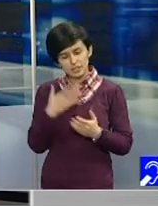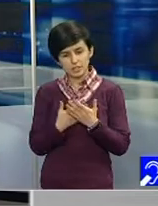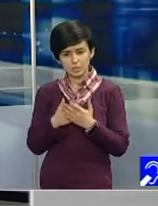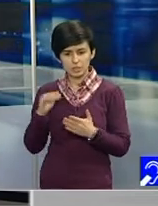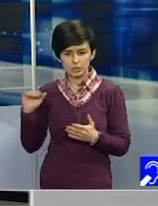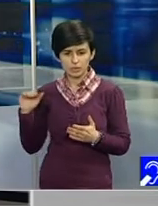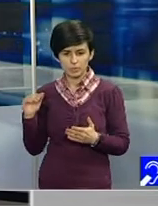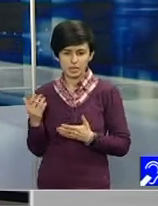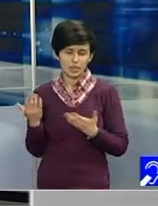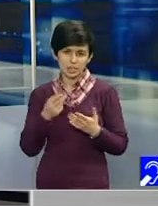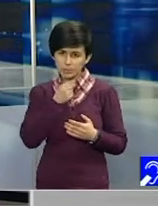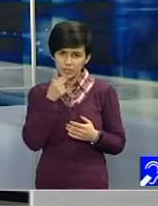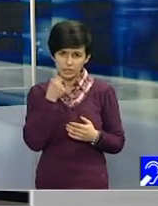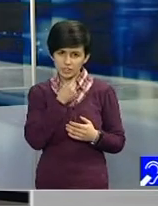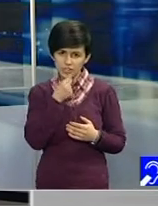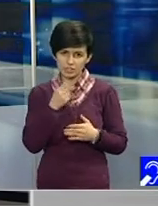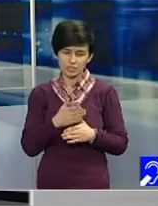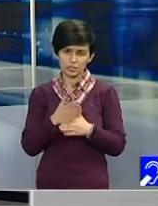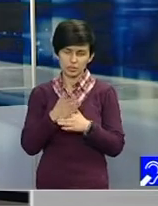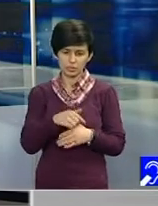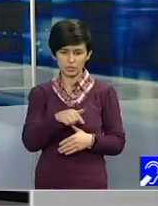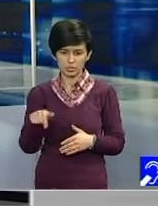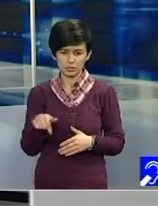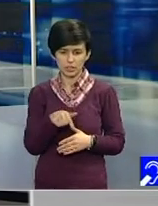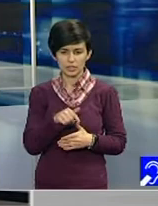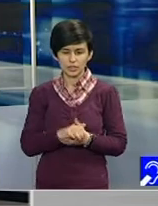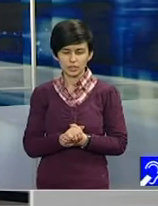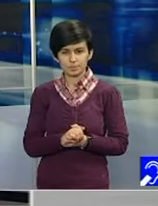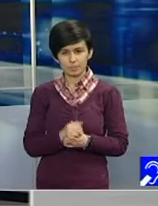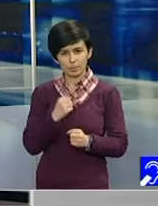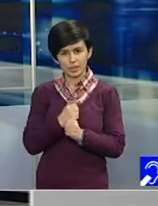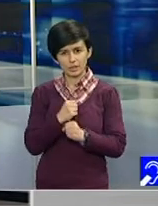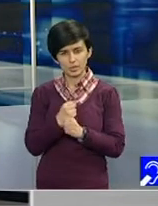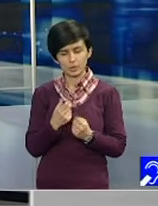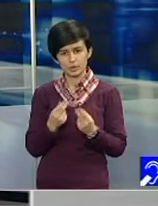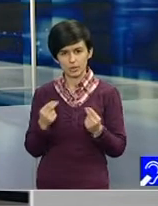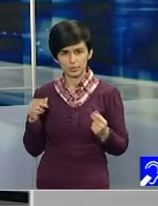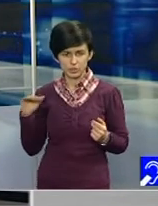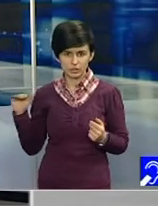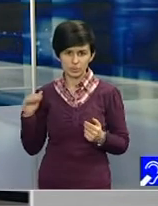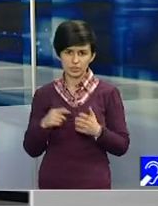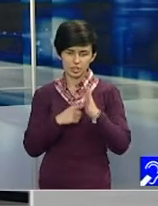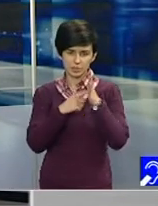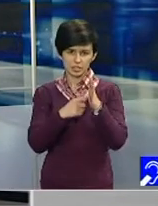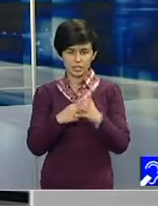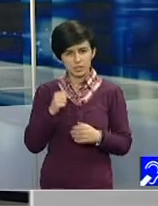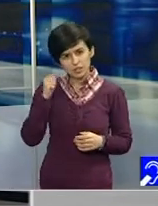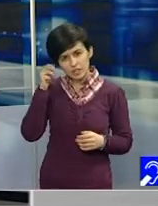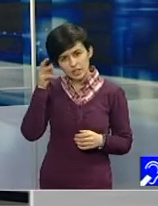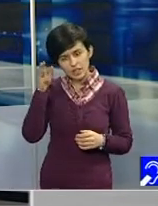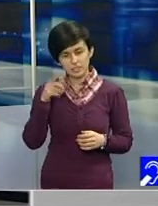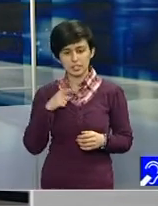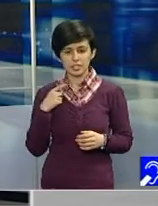de suportul nostru. Anual lucrăm cu peste 2000 de copii și familiile acestora și le arătăm în fiecare zi că există, așa cum ai spus